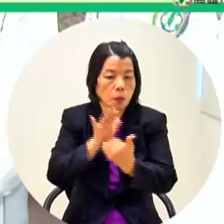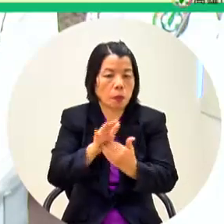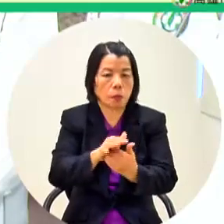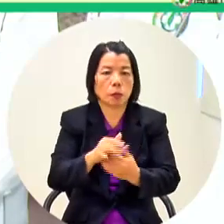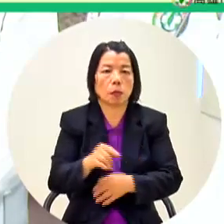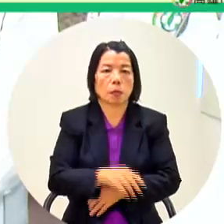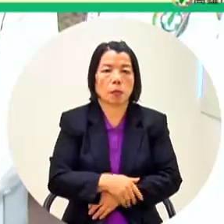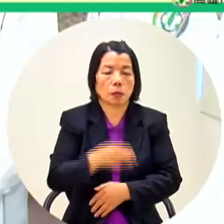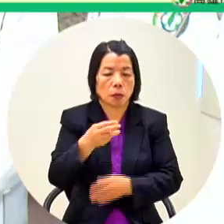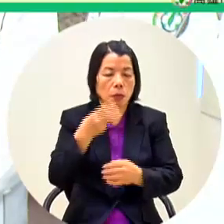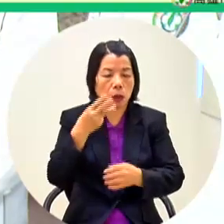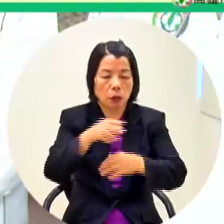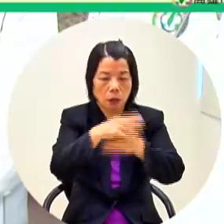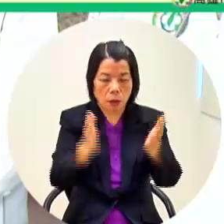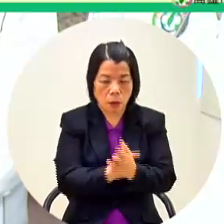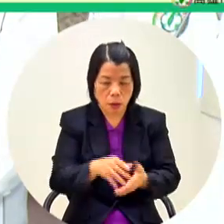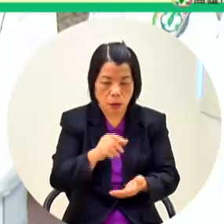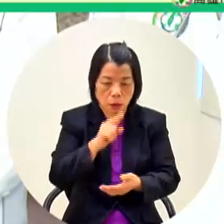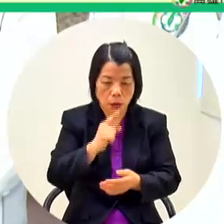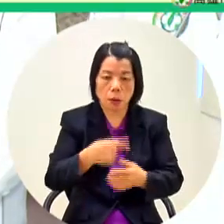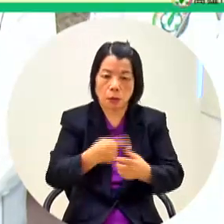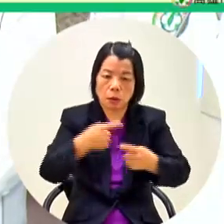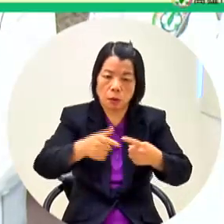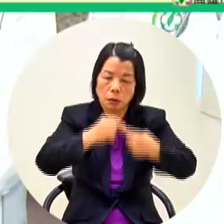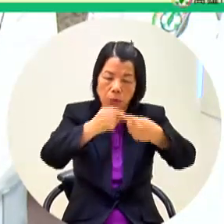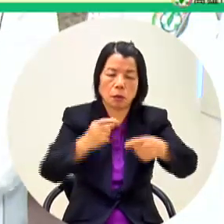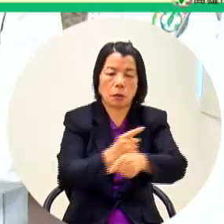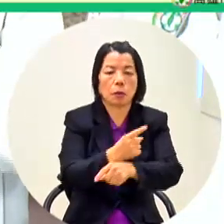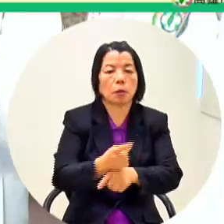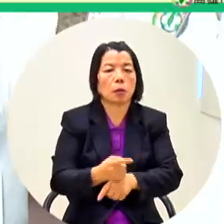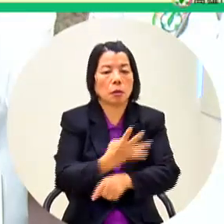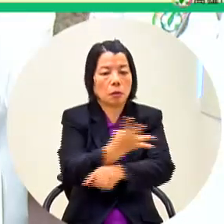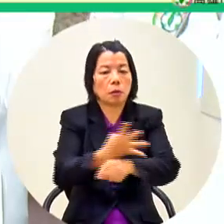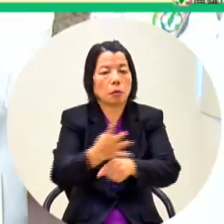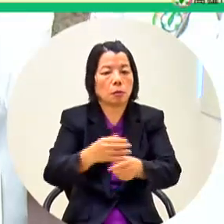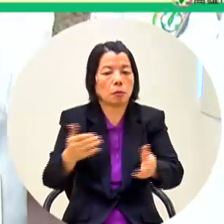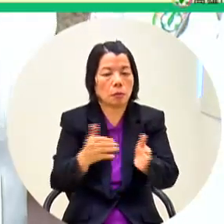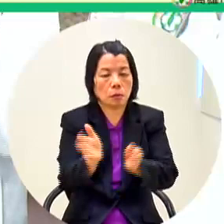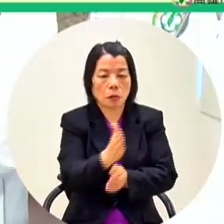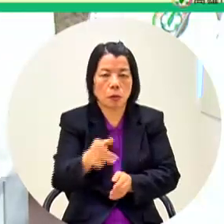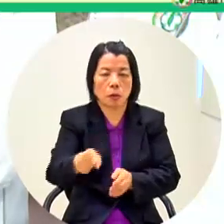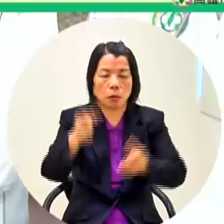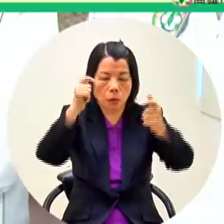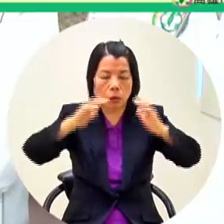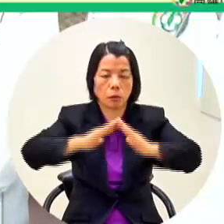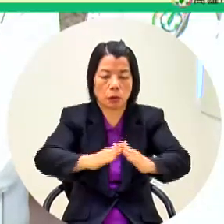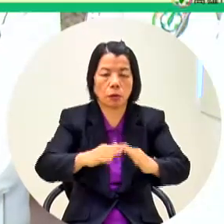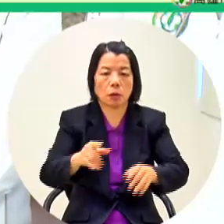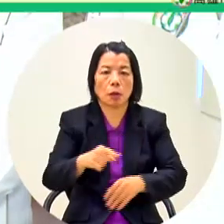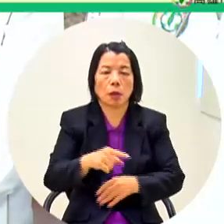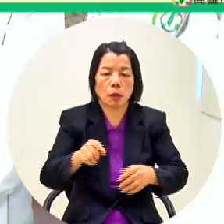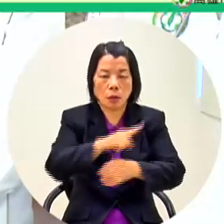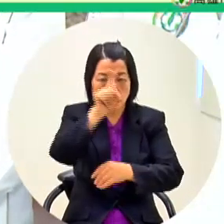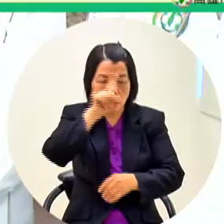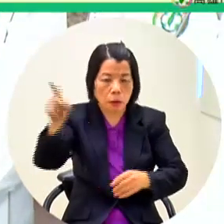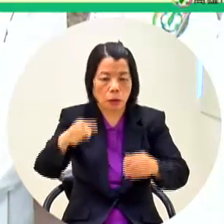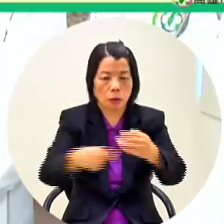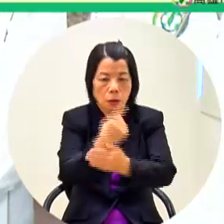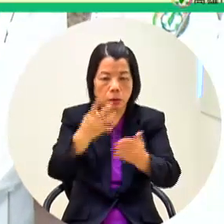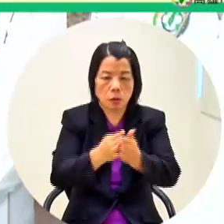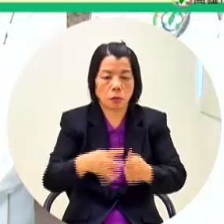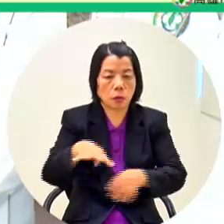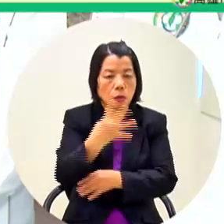梯大概要4个小时左右。纵使高雄市全部做，一天要450个才有办法做